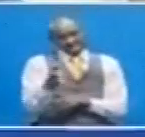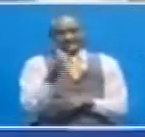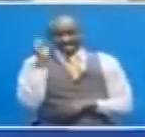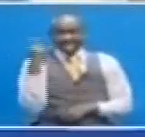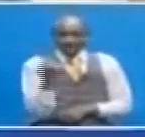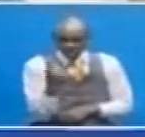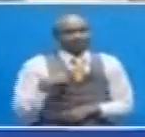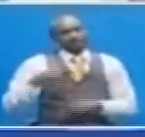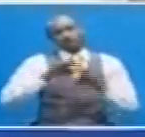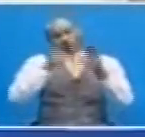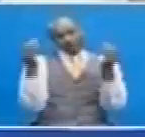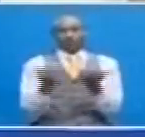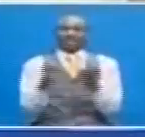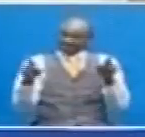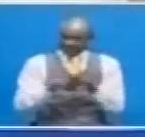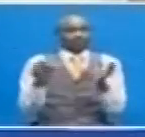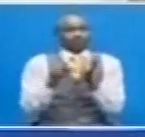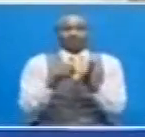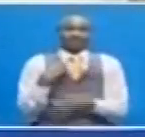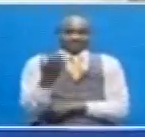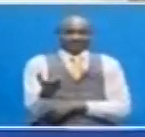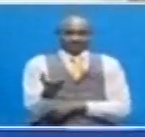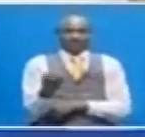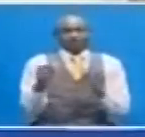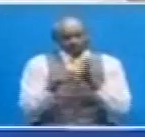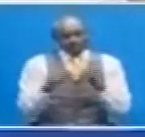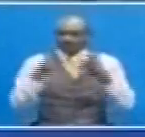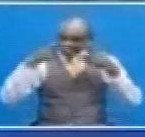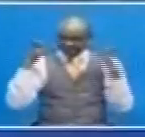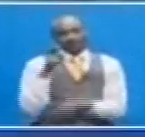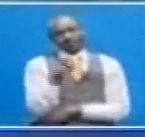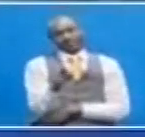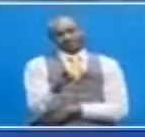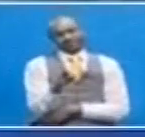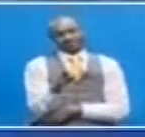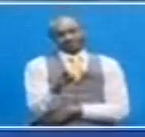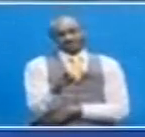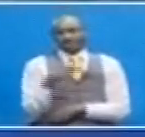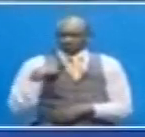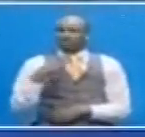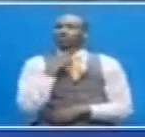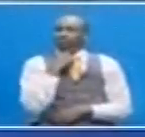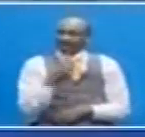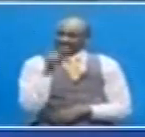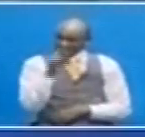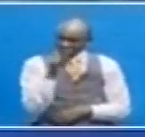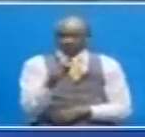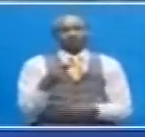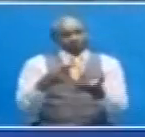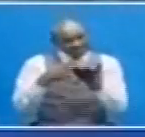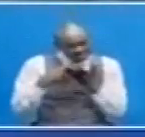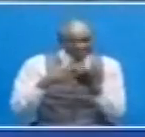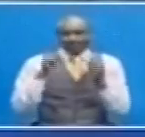Kenya lakini dunia kwa jumla. Tuko na mambo ya ugaidi ambapo tunatakikana tuweze